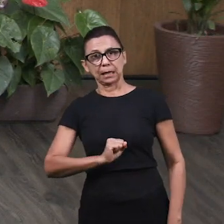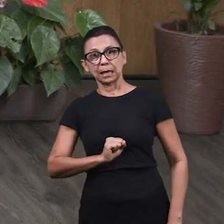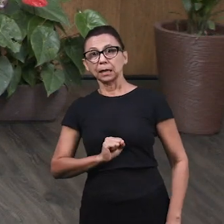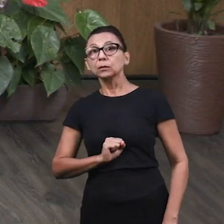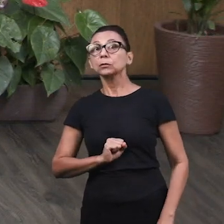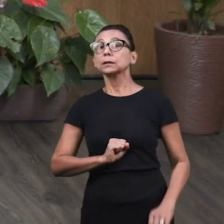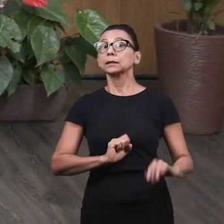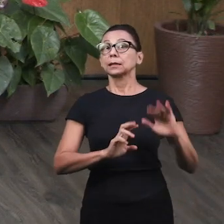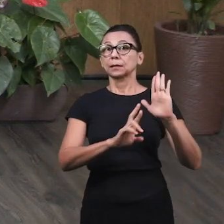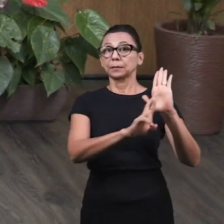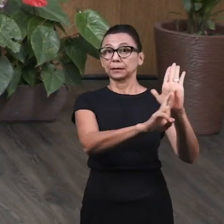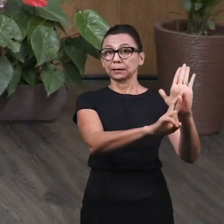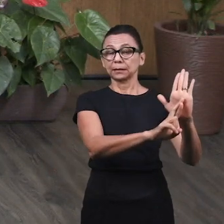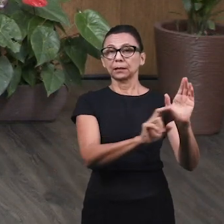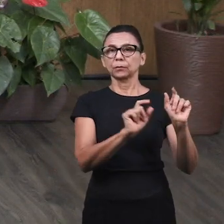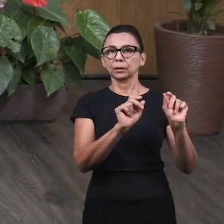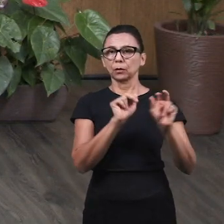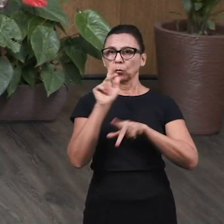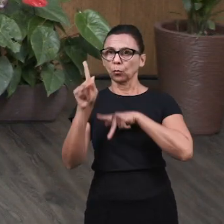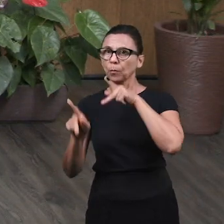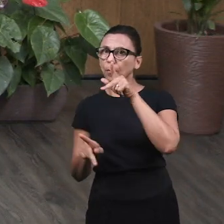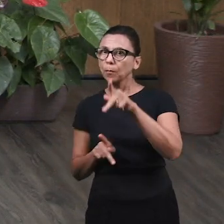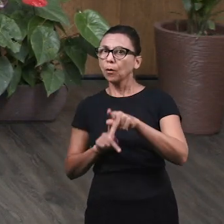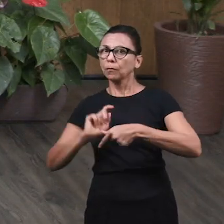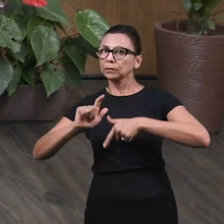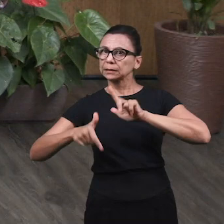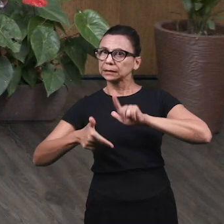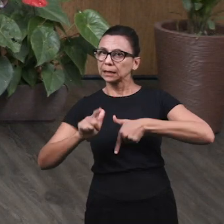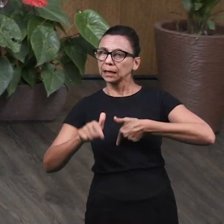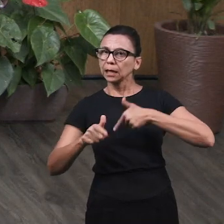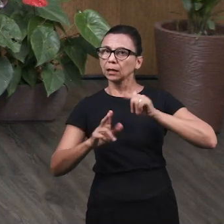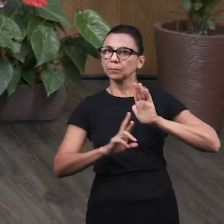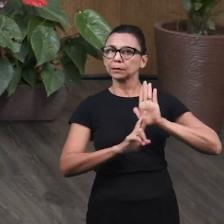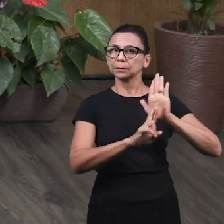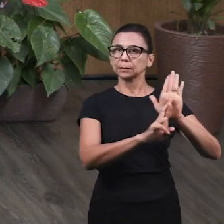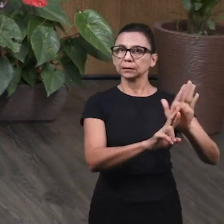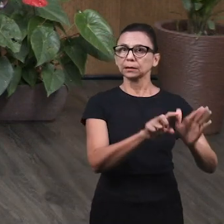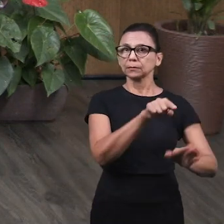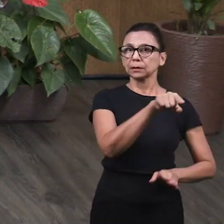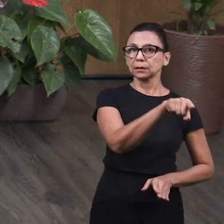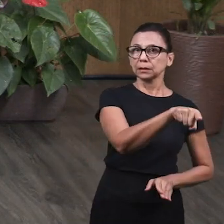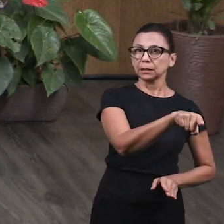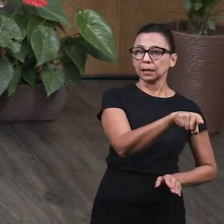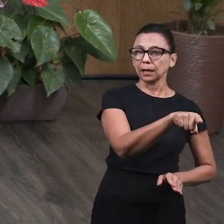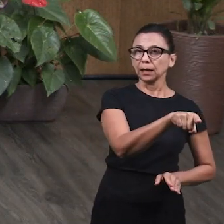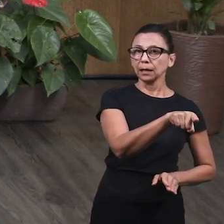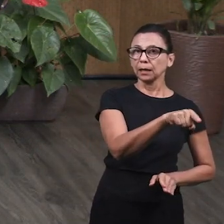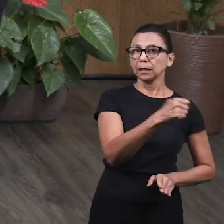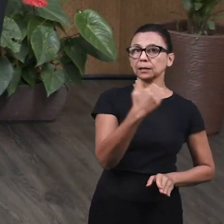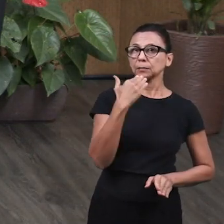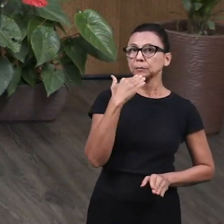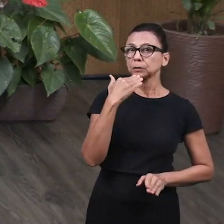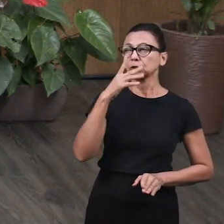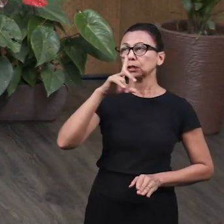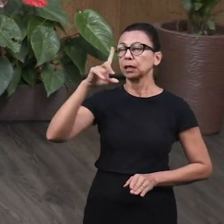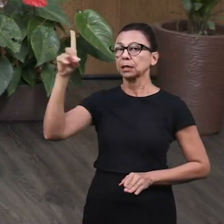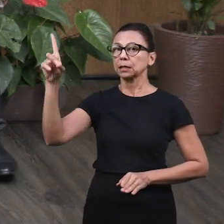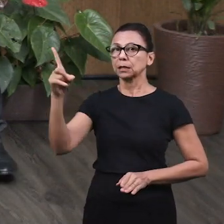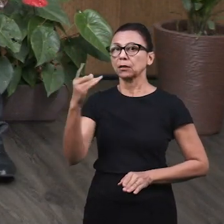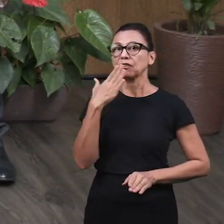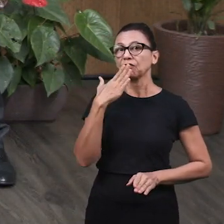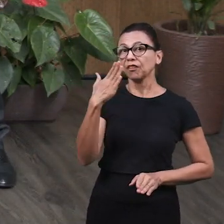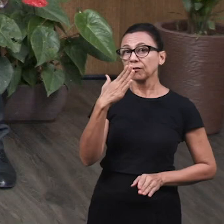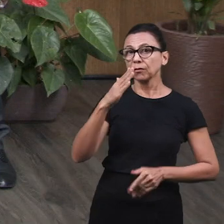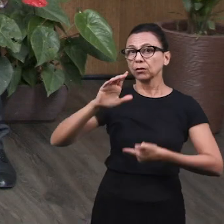Dieu et demander pardon et bénédictions diverses, ils ne pouvaient pas rester sans la marque